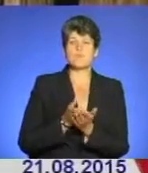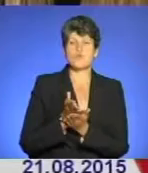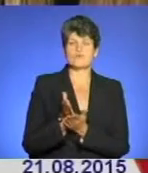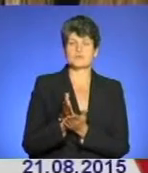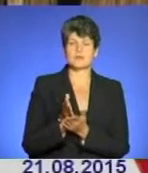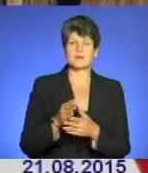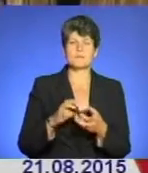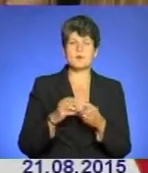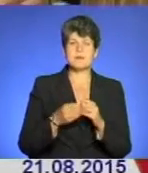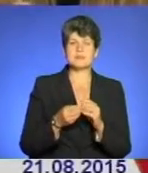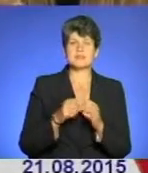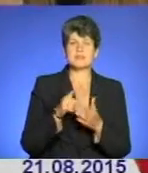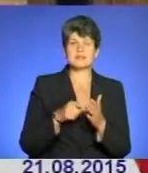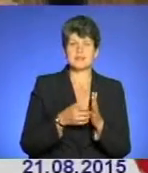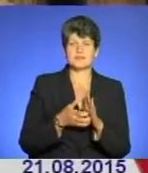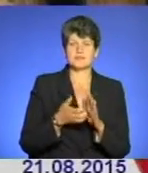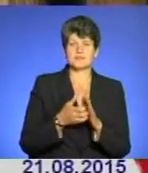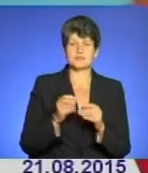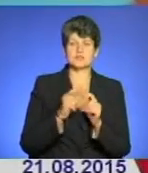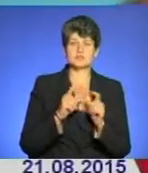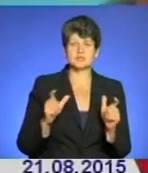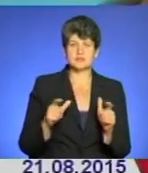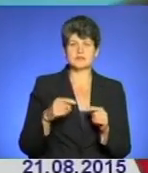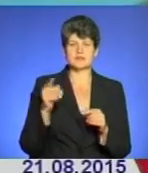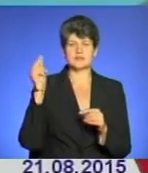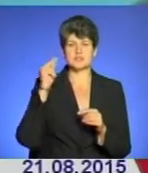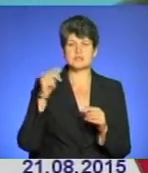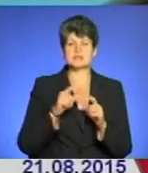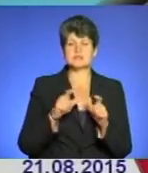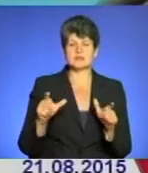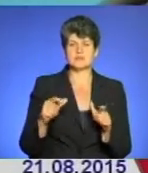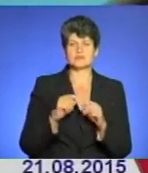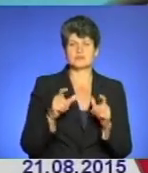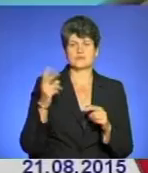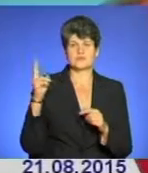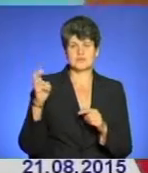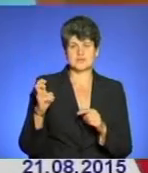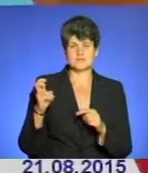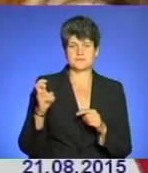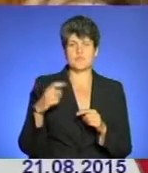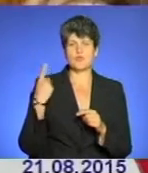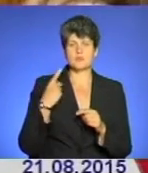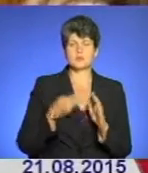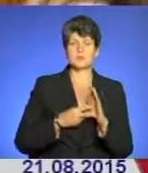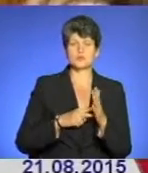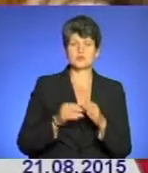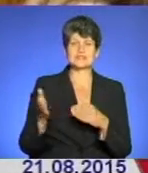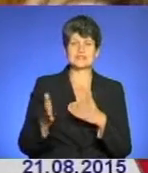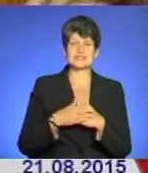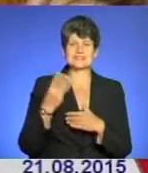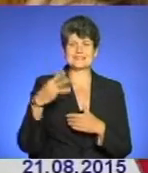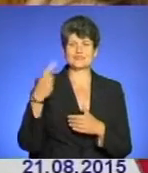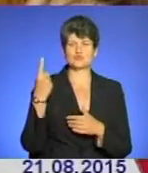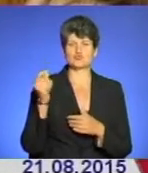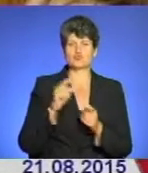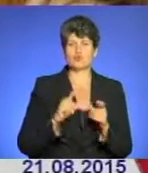– недокомплектованість шкіл. Таких навчальних закладів області аж 200, зазначив директор департаменту. Області планують закрити 31